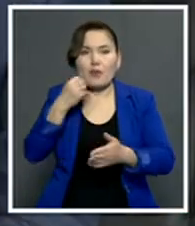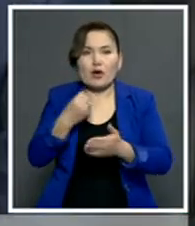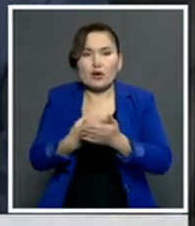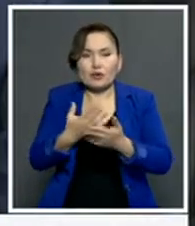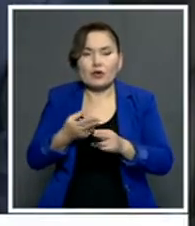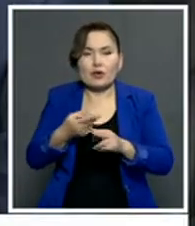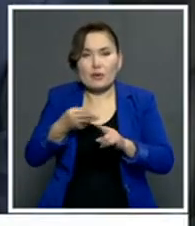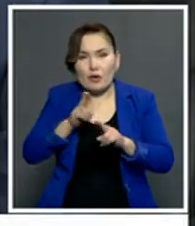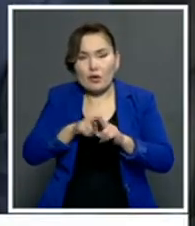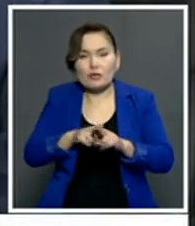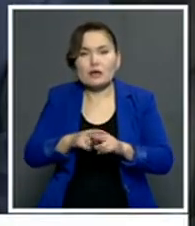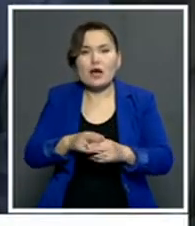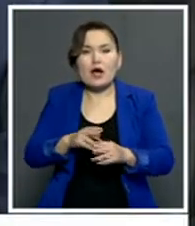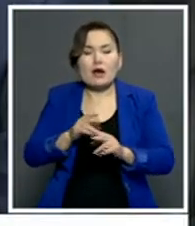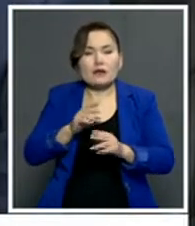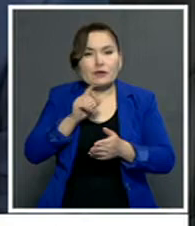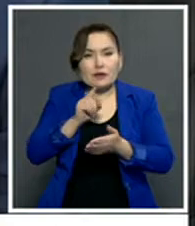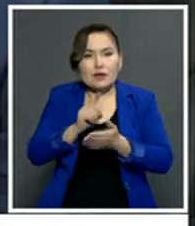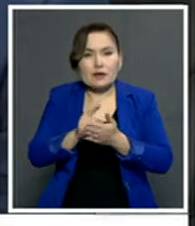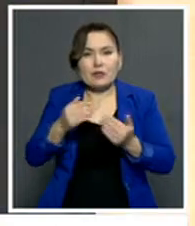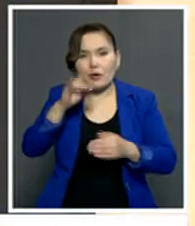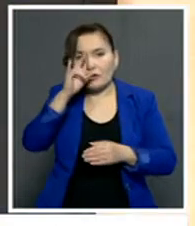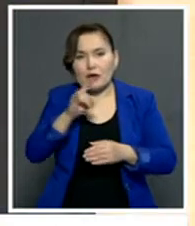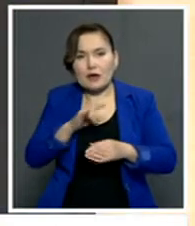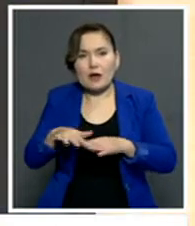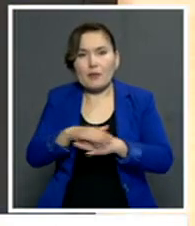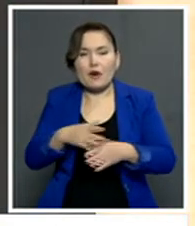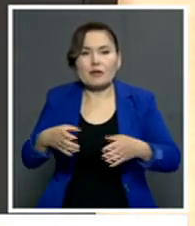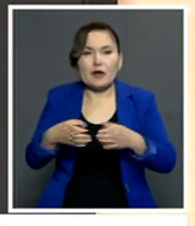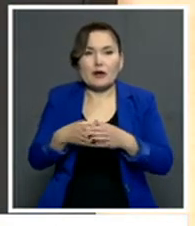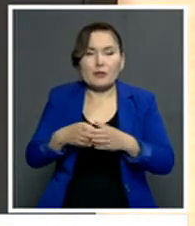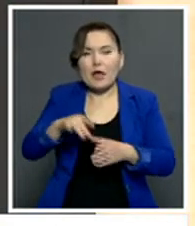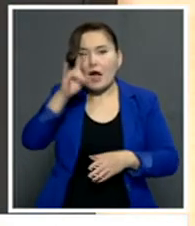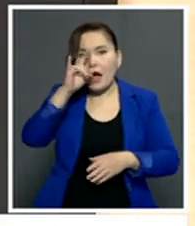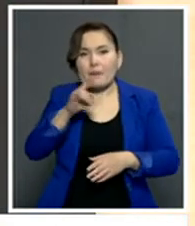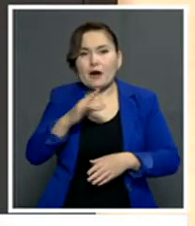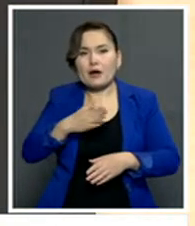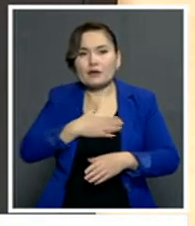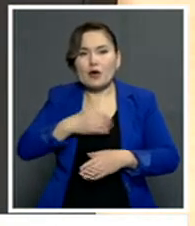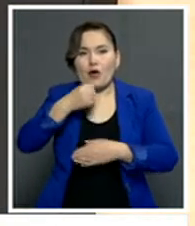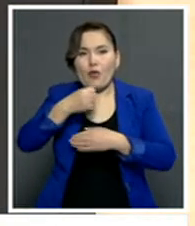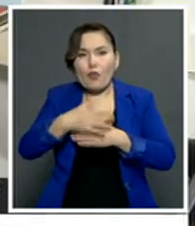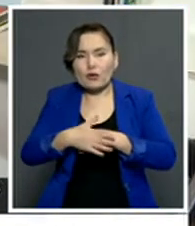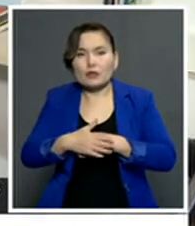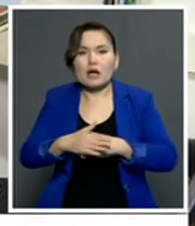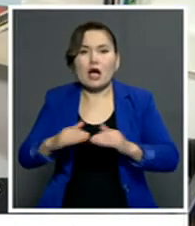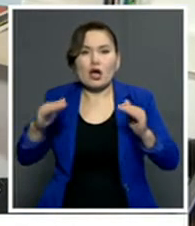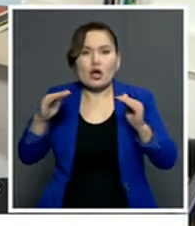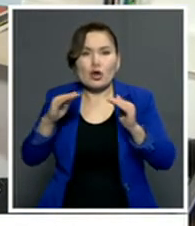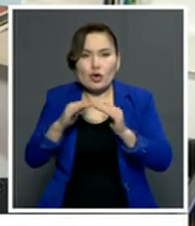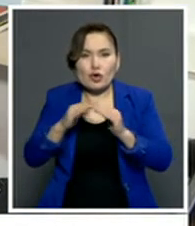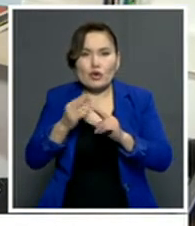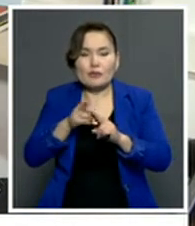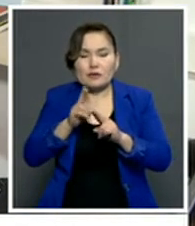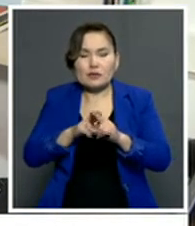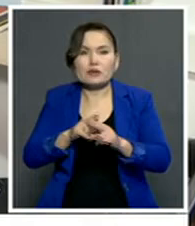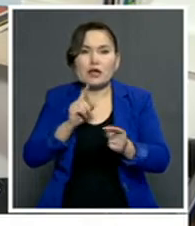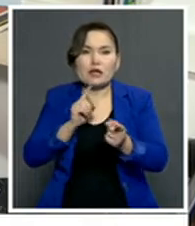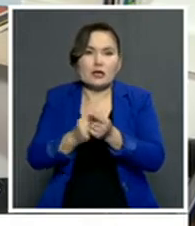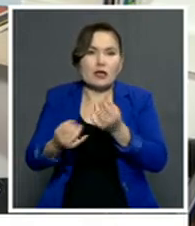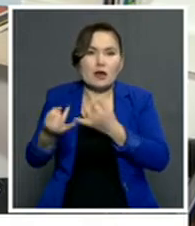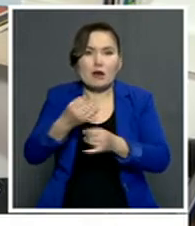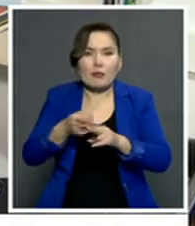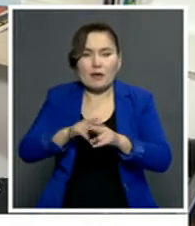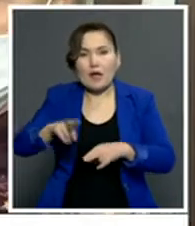бағалап үйренгені үшін. Бұл туралы бүгін Қазақстанның халық партиясы ұйымдастырған «Қазақстан біздің ортақ үйіміз» атты онлайн кездесуде айтылды. Сондай-ақ